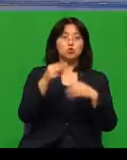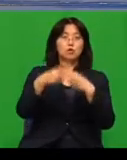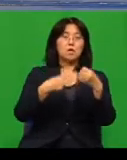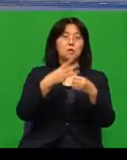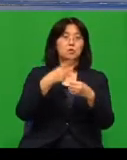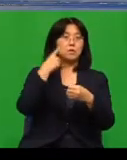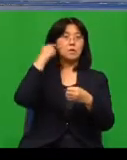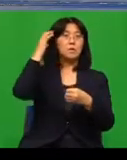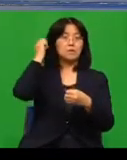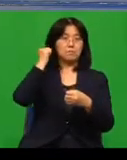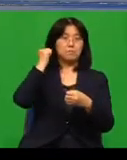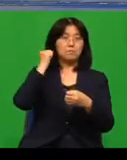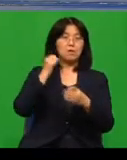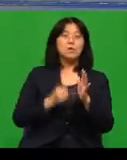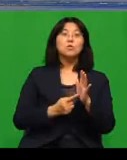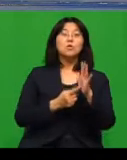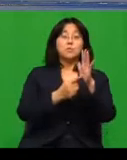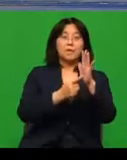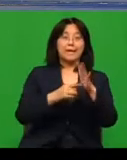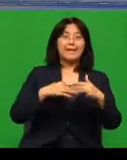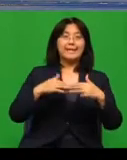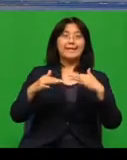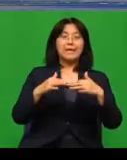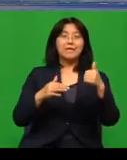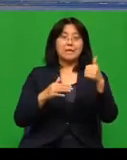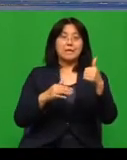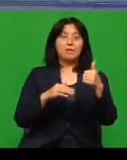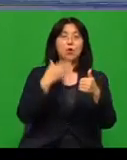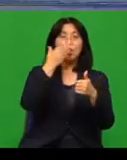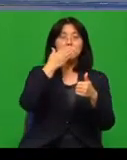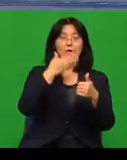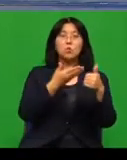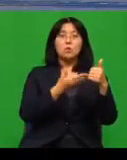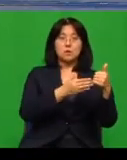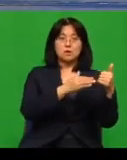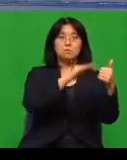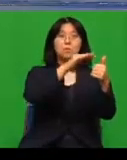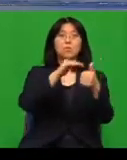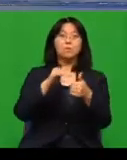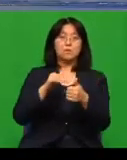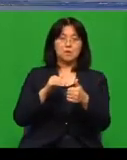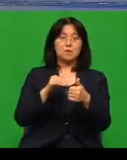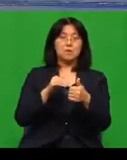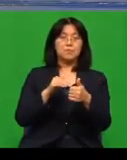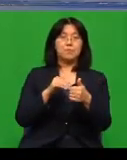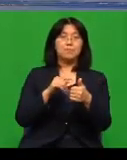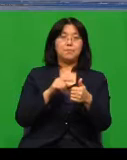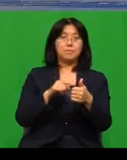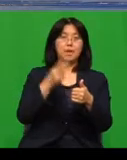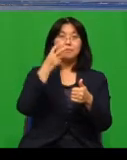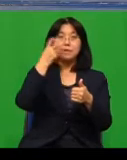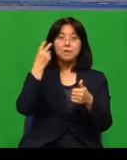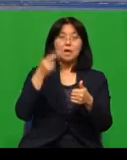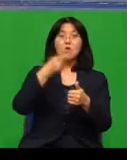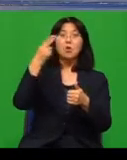これは著名なデザイナーの佐藤拓さんに出ていただいて、佐藤拓さんが見